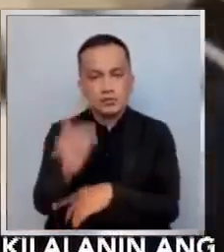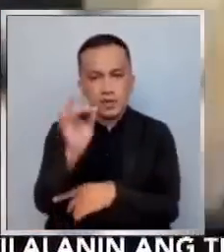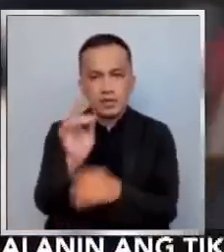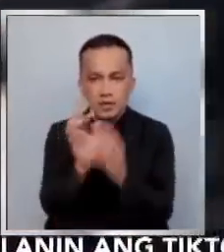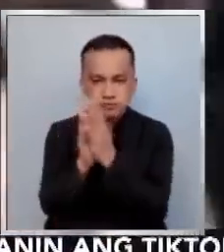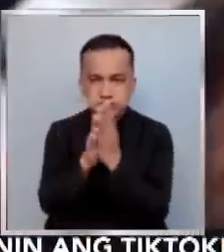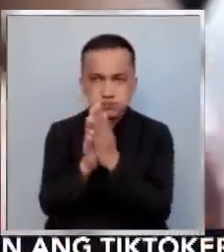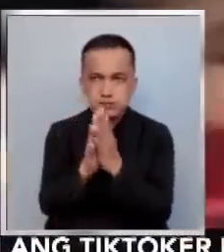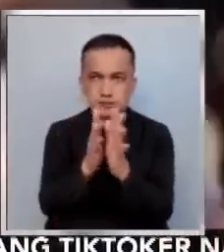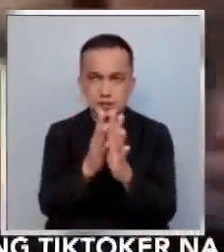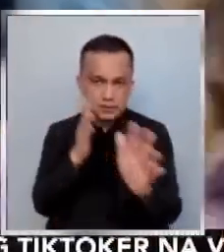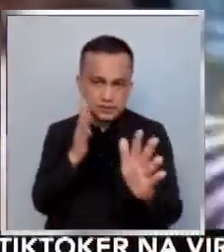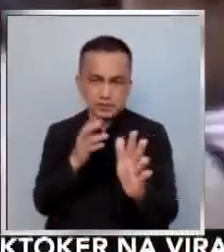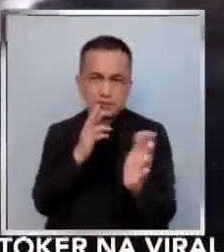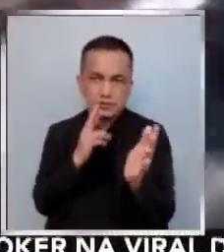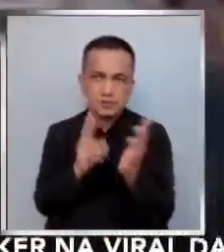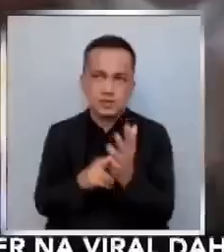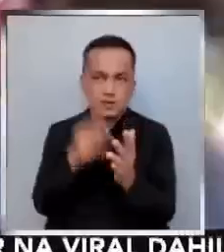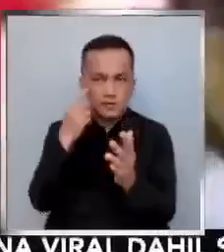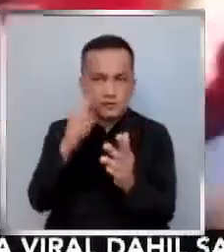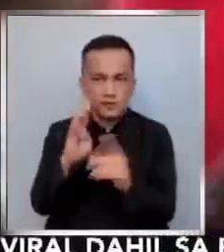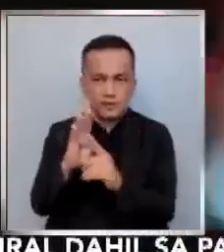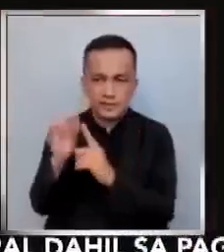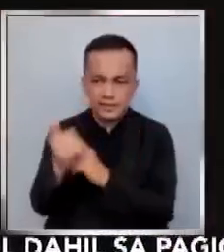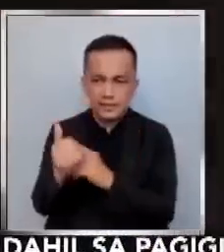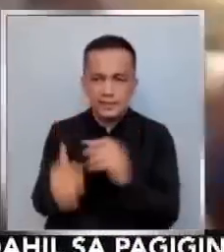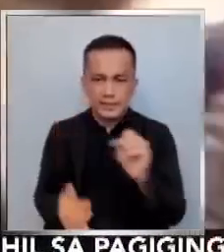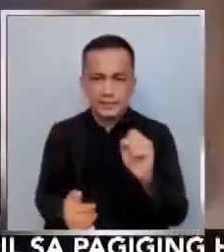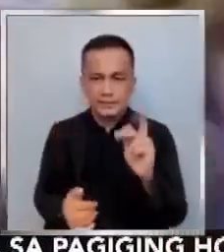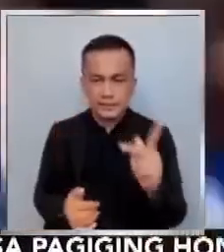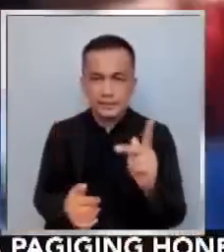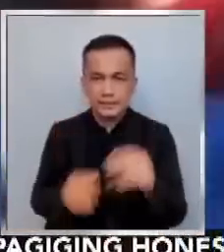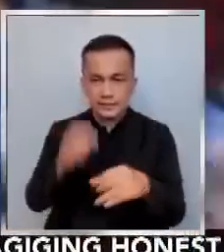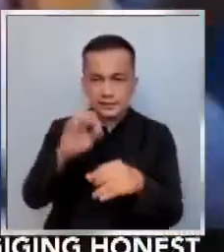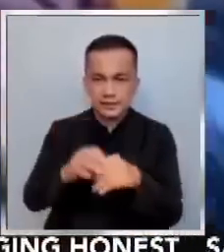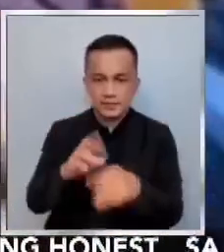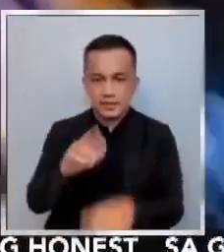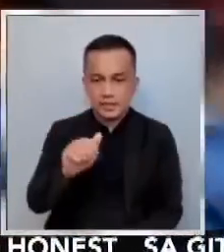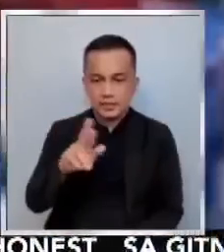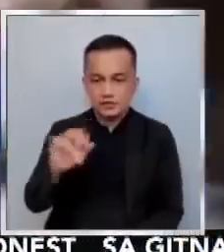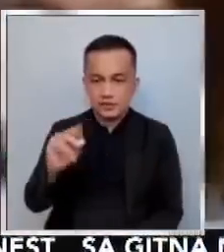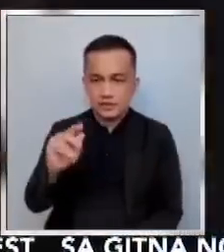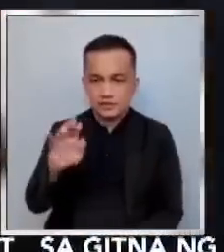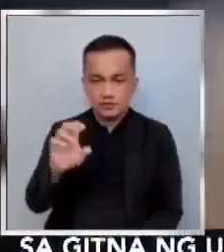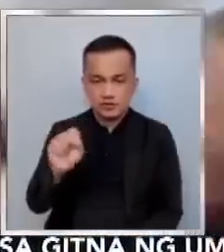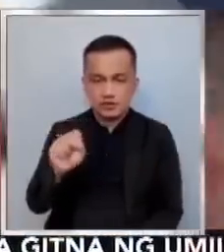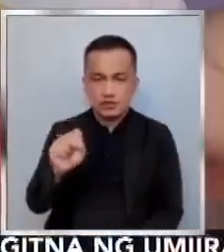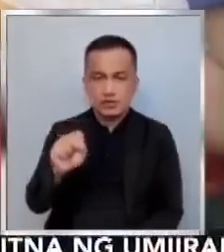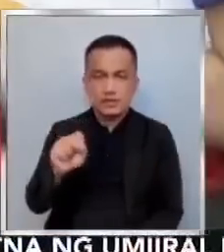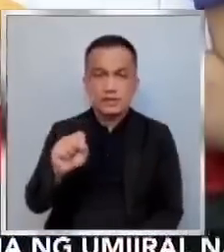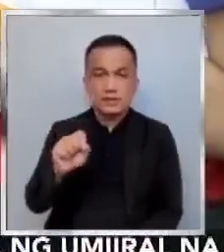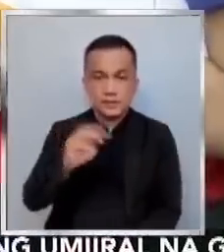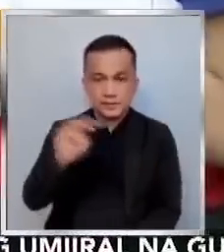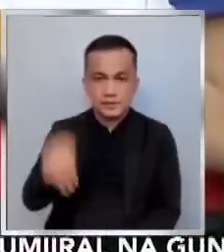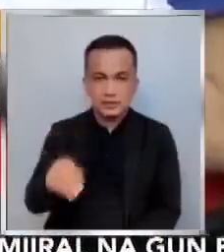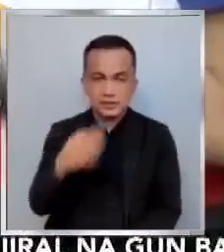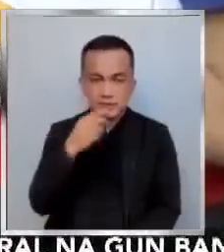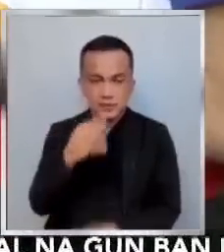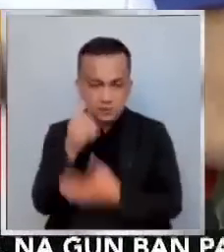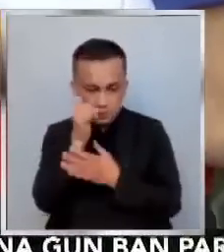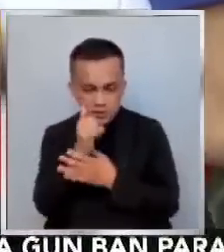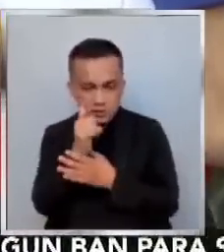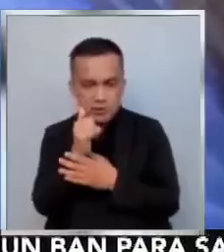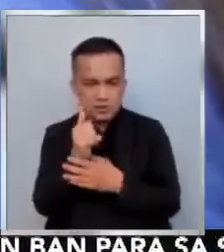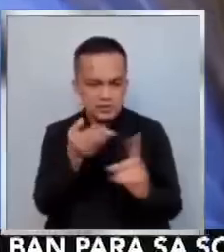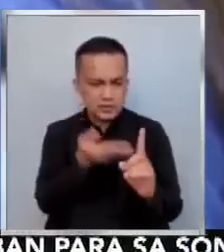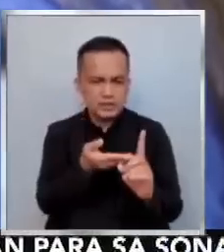nakapilang magpaparehistro para sa barangay at SK elections sa Aroseros, Ermita, Maynila. Sabi ng kumuha ng video, may isang tao raw na